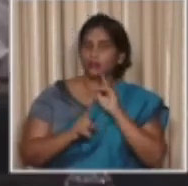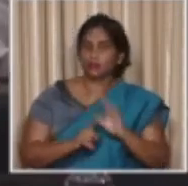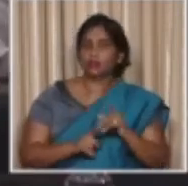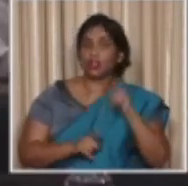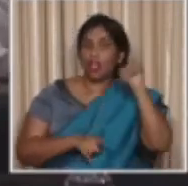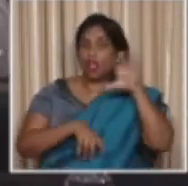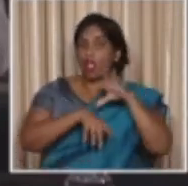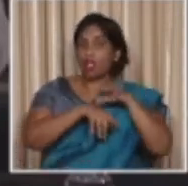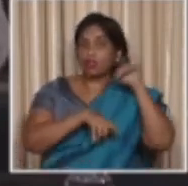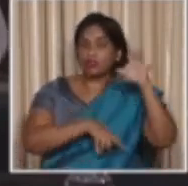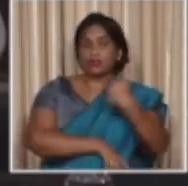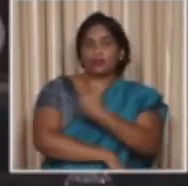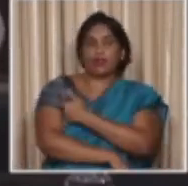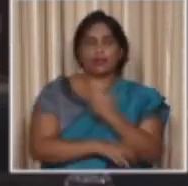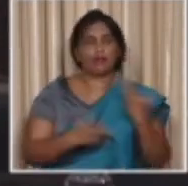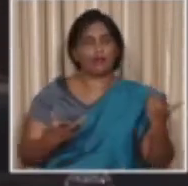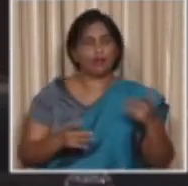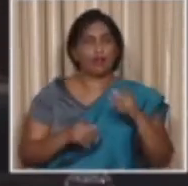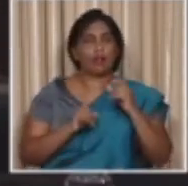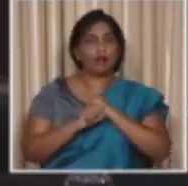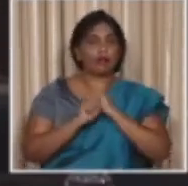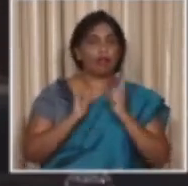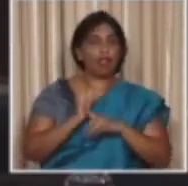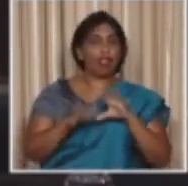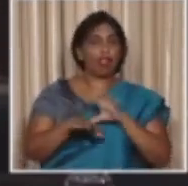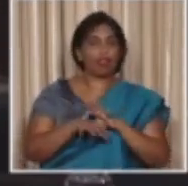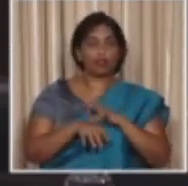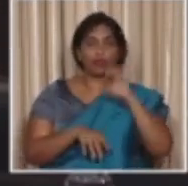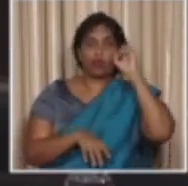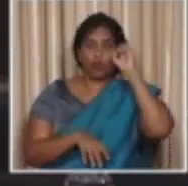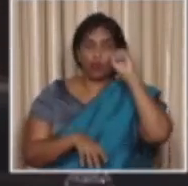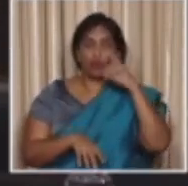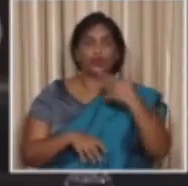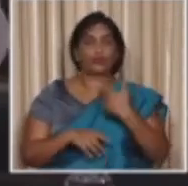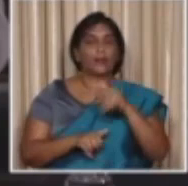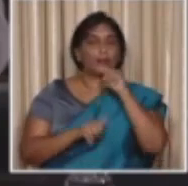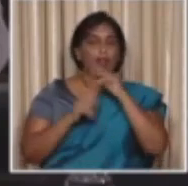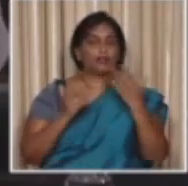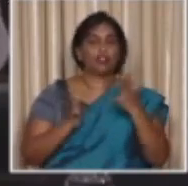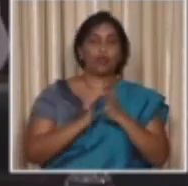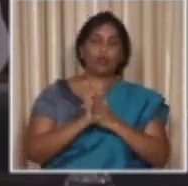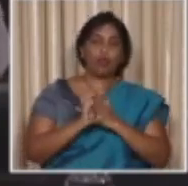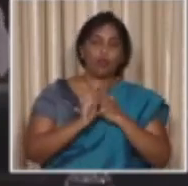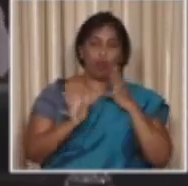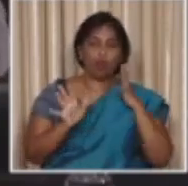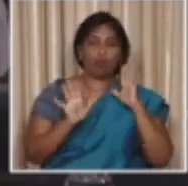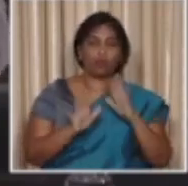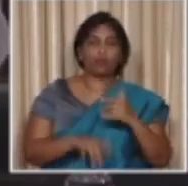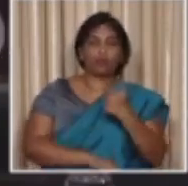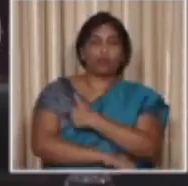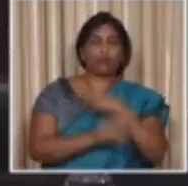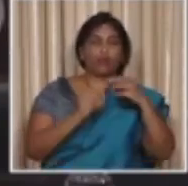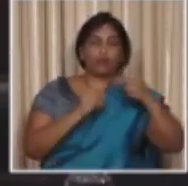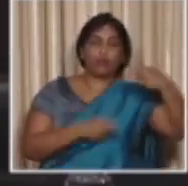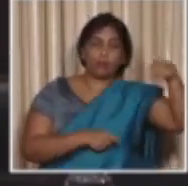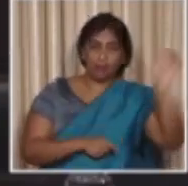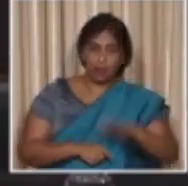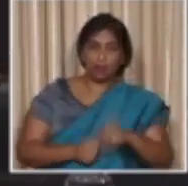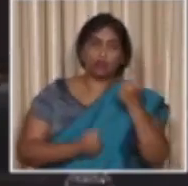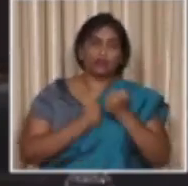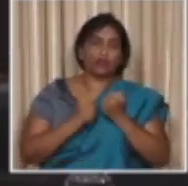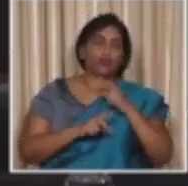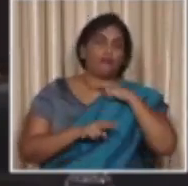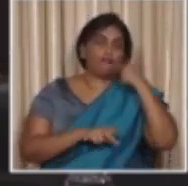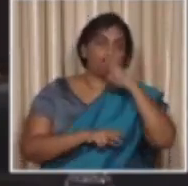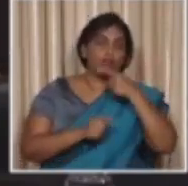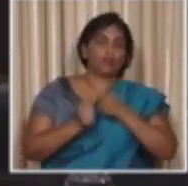අහවල් ඉස්පිරිතාලේ සිරින්ජරේ නැහැ. කරාපිටි ඉස්පිරිතාලේ සවුන්ද උදේත් සිරින්ජරේ නැහැ. පොලිමින් දෙද්දි කියනවා සිරින්ජරයක් අරන් එන්න කියලා. ඉතින් දුවනවා